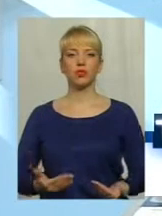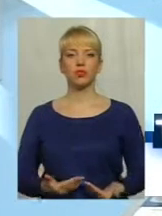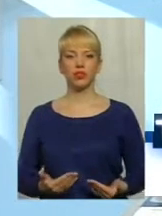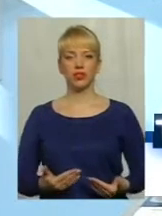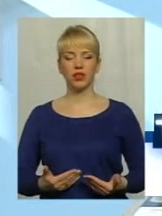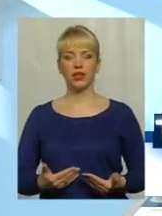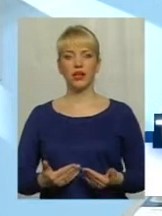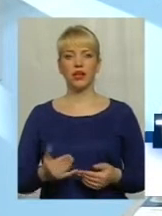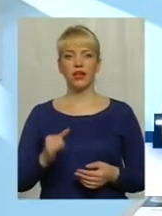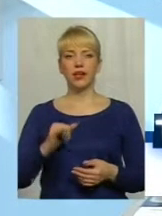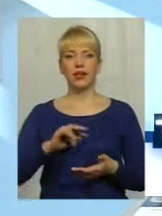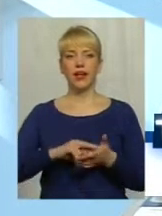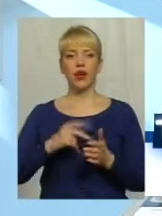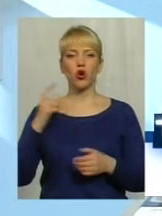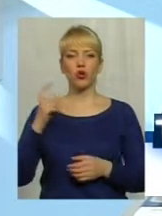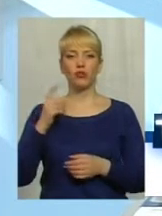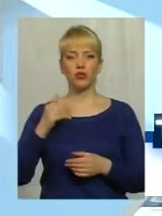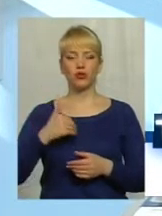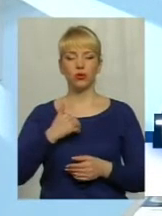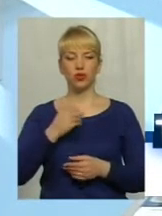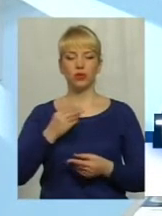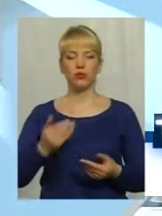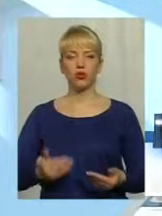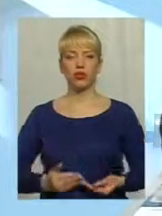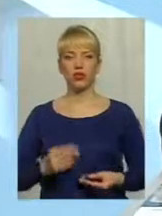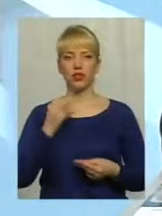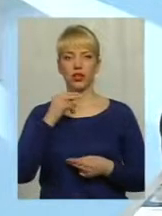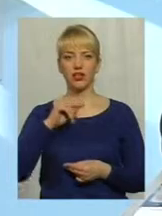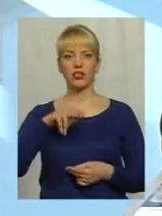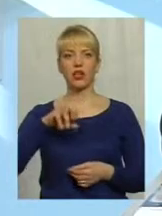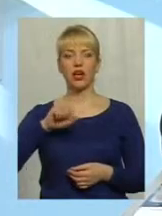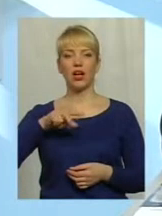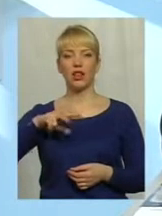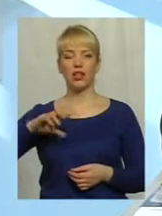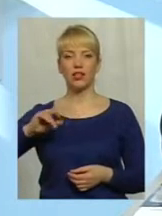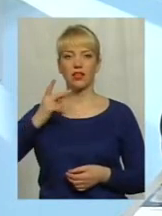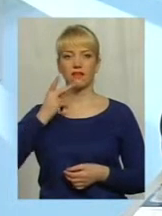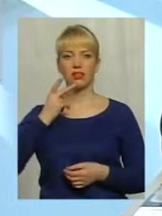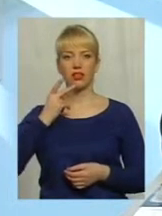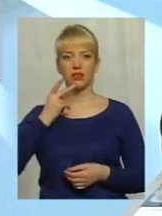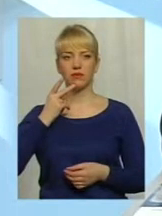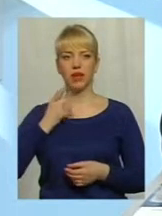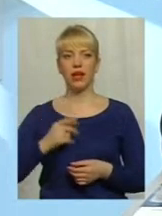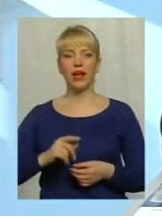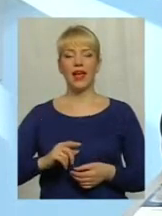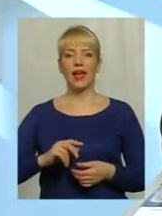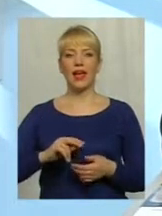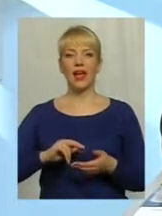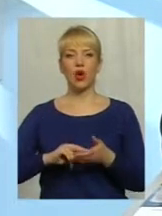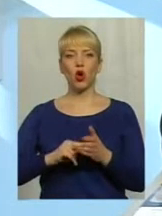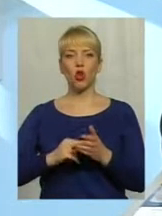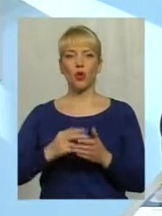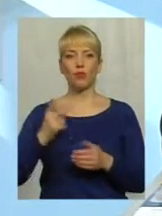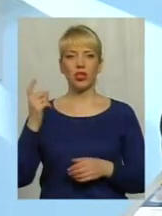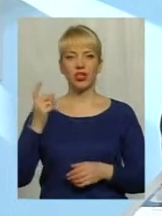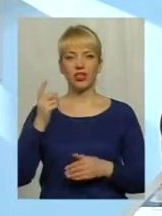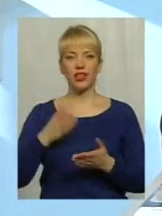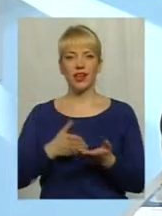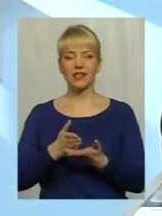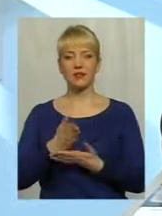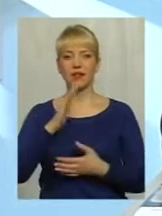економічно хочемо жити краще. Але завжди економічний аспект нашого життя,